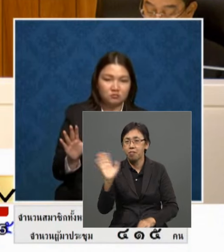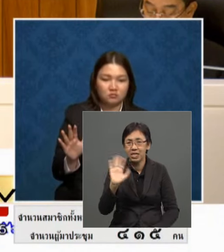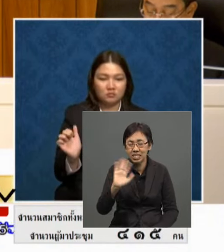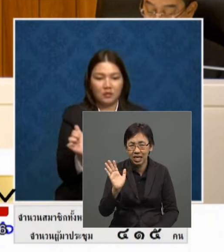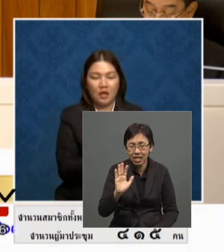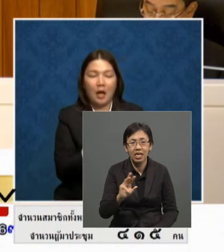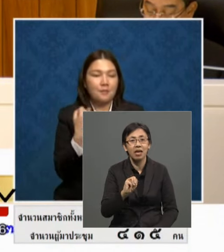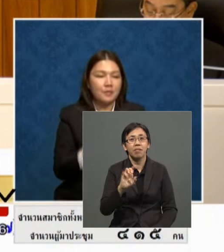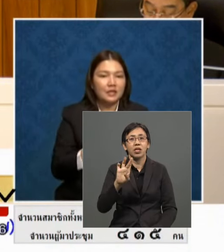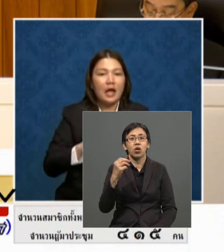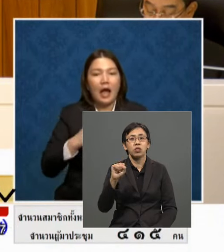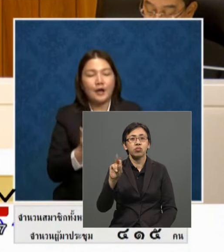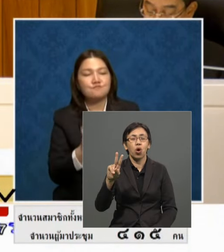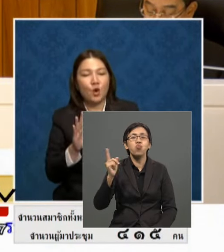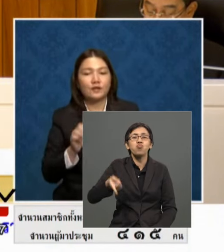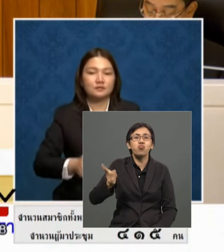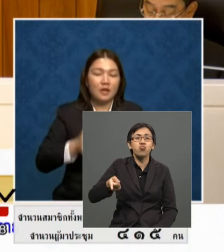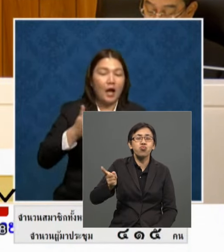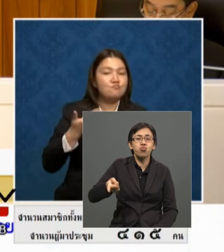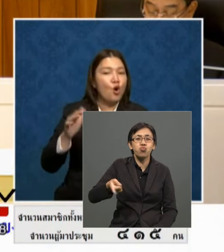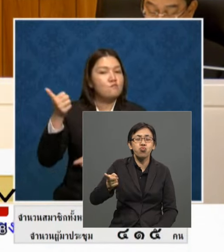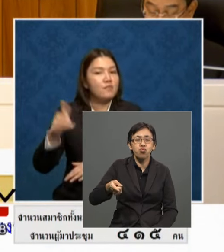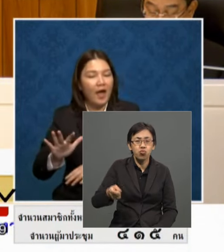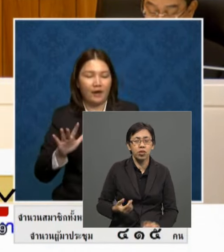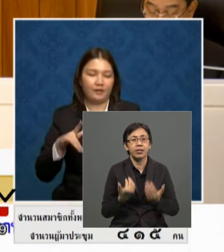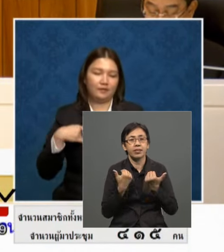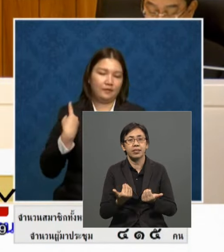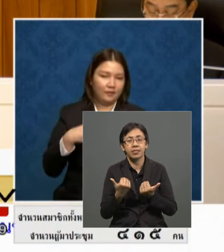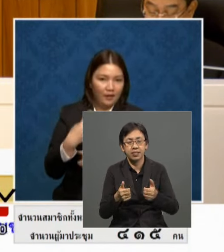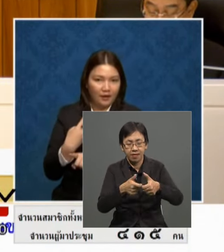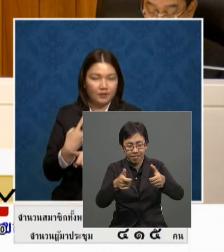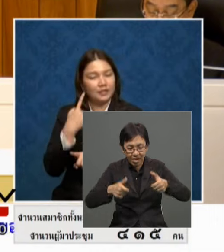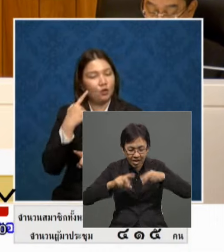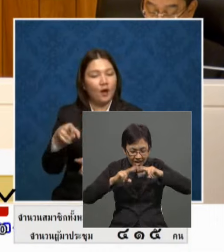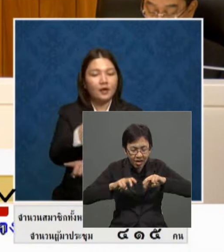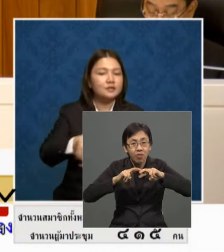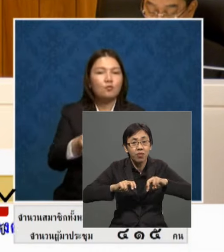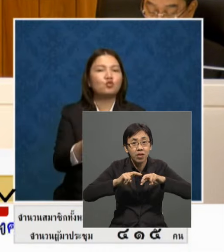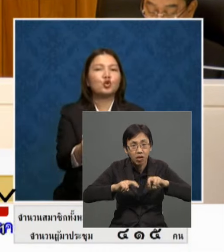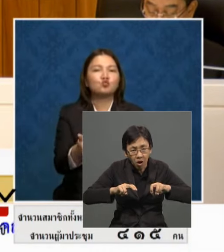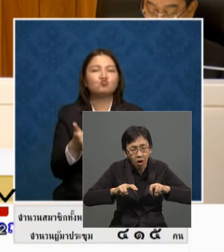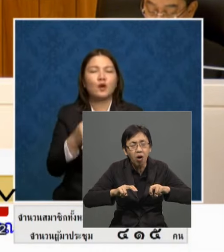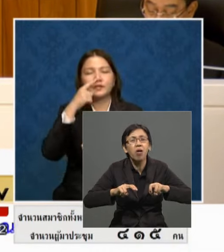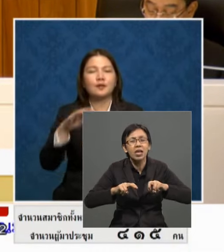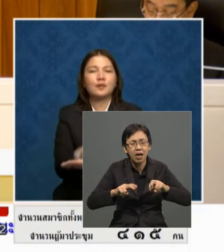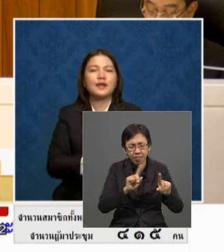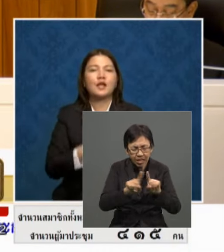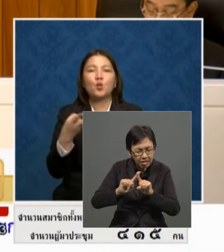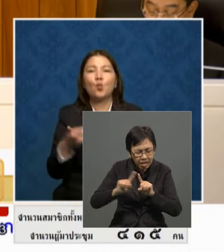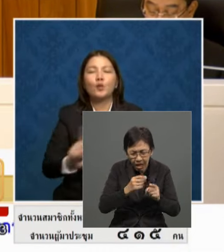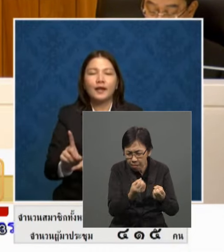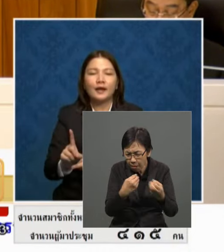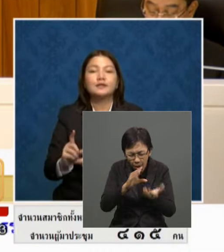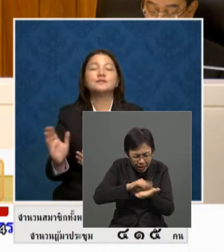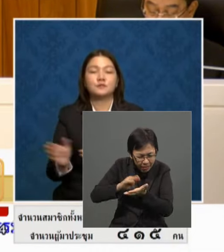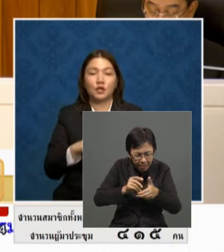มาตรานี้ยังมีอยู่เหมือนเดิมนะคะและแลตอนนี้เนี่ยก็เป็นเพียงรายงานการศึกษาที่มีความเห็นอย่างหลากหลายเท่านั้นเดี๋ยว